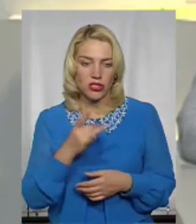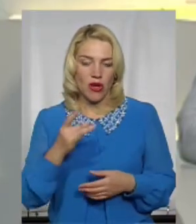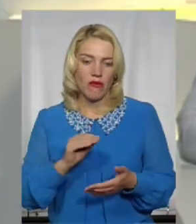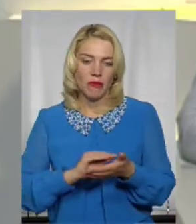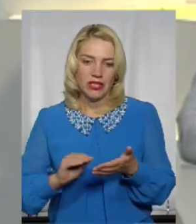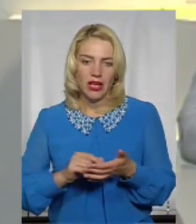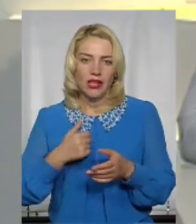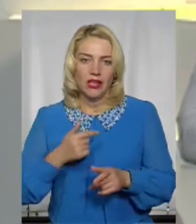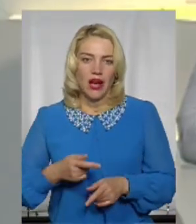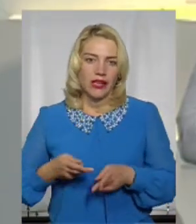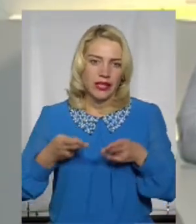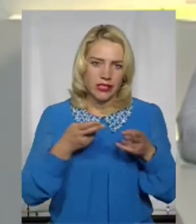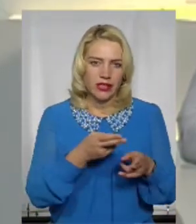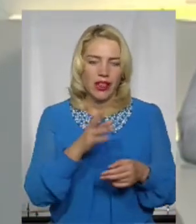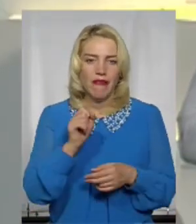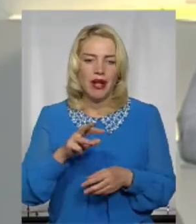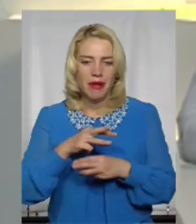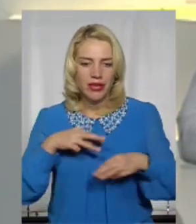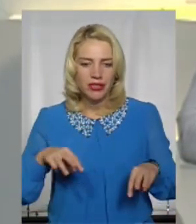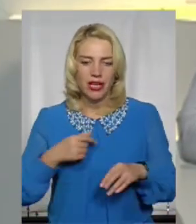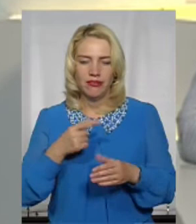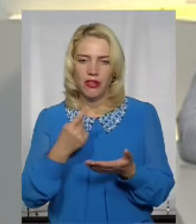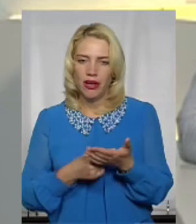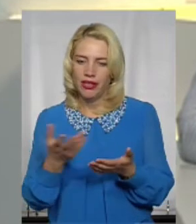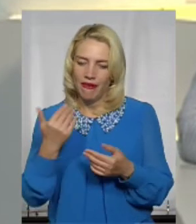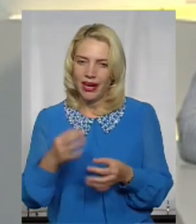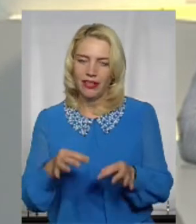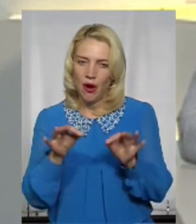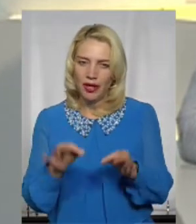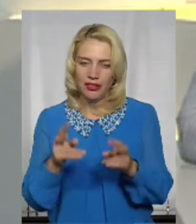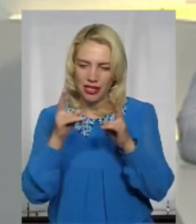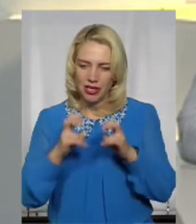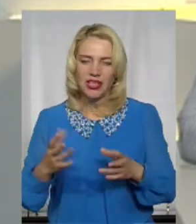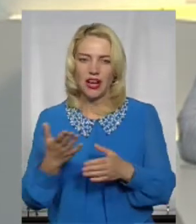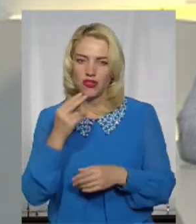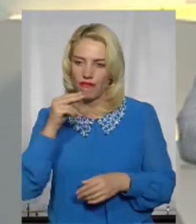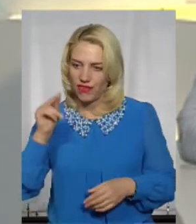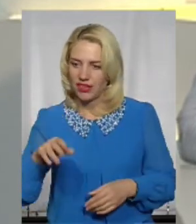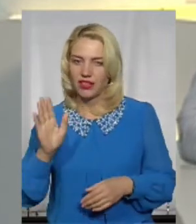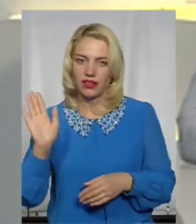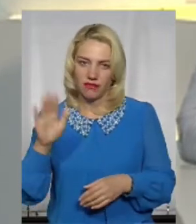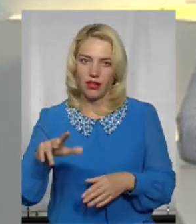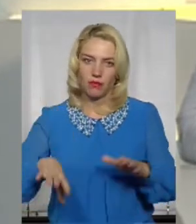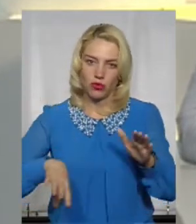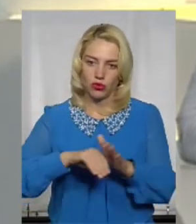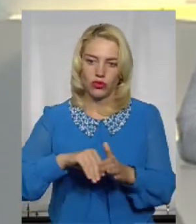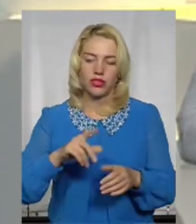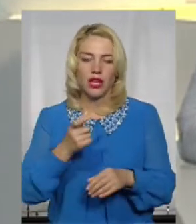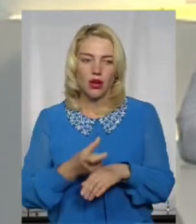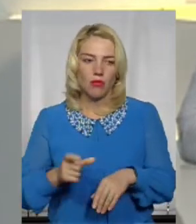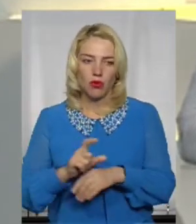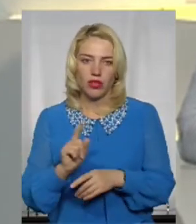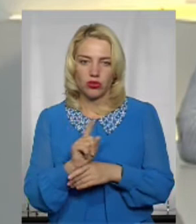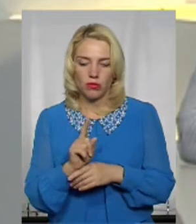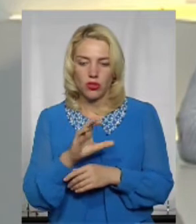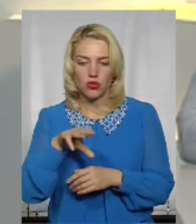я їздила в міністерство і доказувала про те, що давайте ми об'єктивно розглянемо, якщо він винен, він хай сплачує за свої понаднормативні